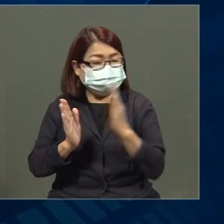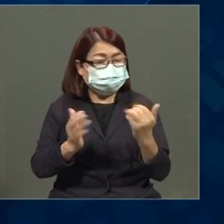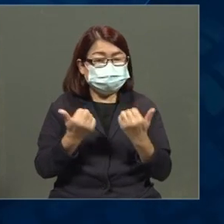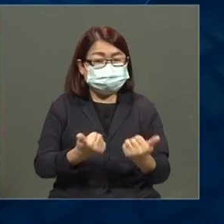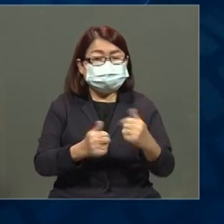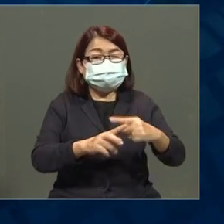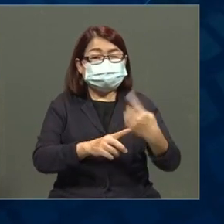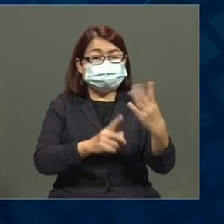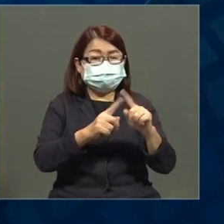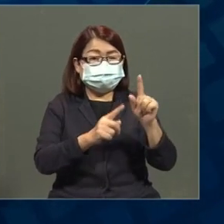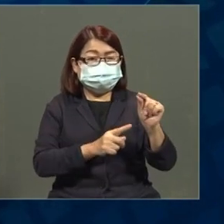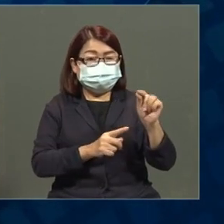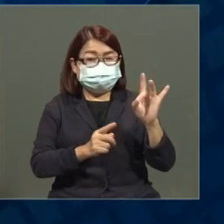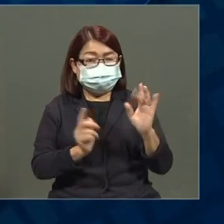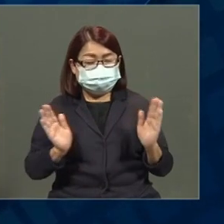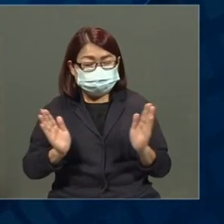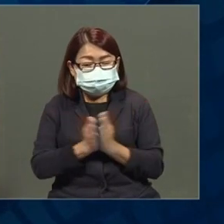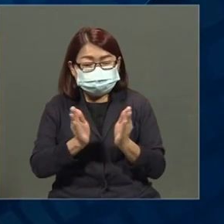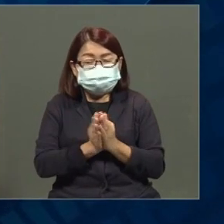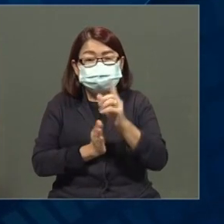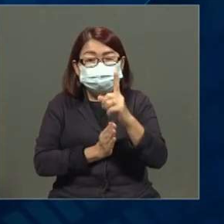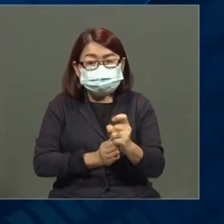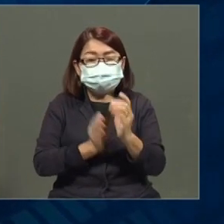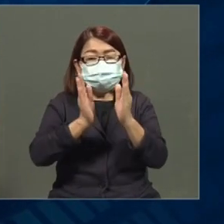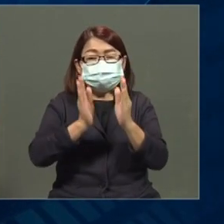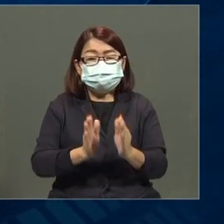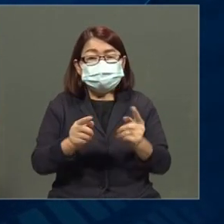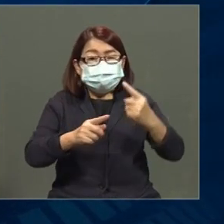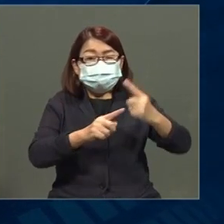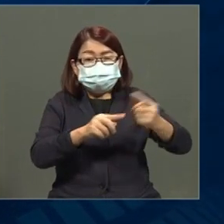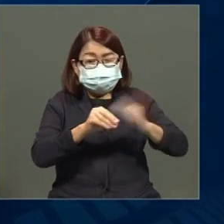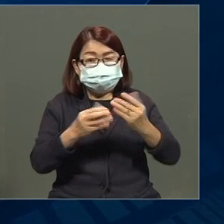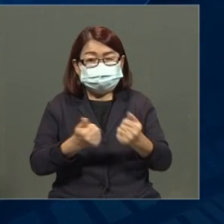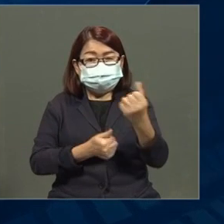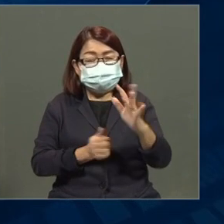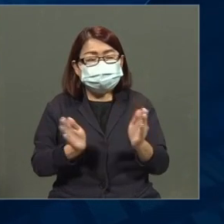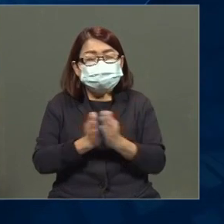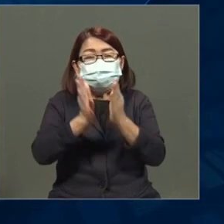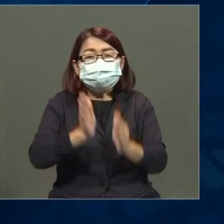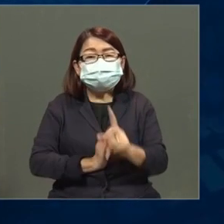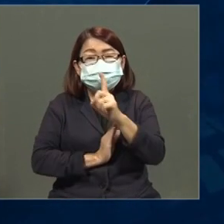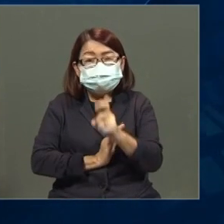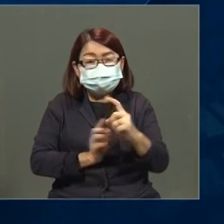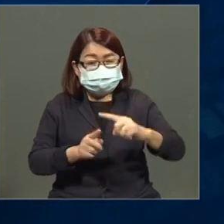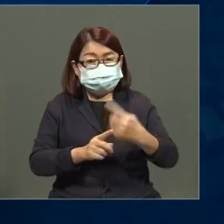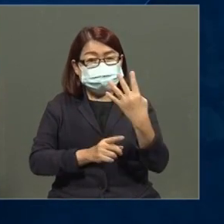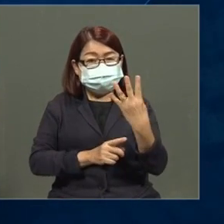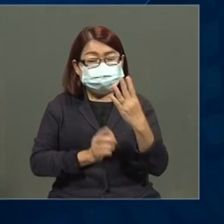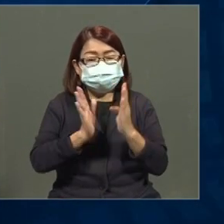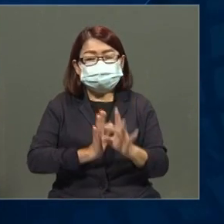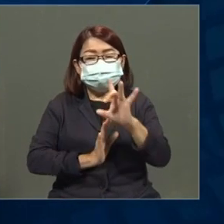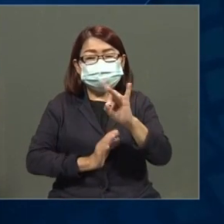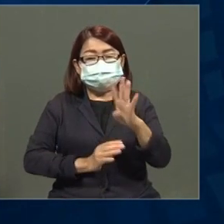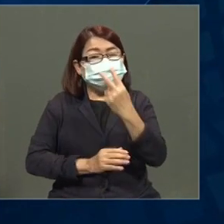มียอดผู้เสียชีวิตสะสมบวก15คนในวันนี้เป็น84คนค่ะอยากให้ท่านสังเกตกล่